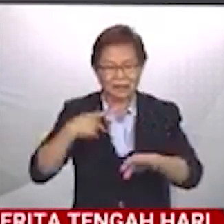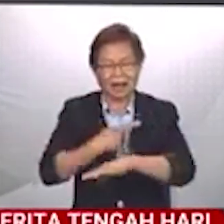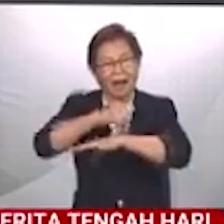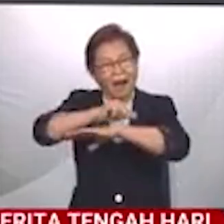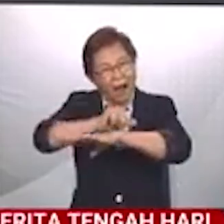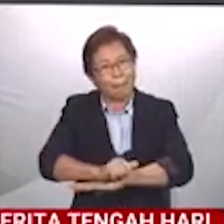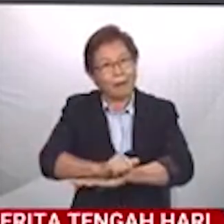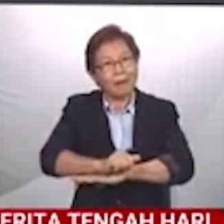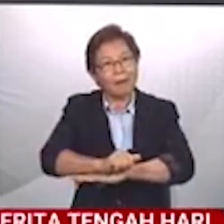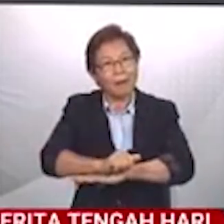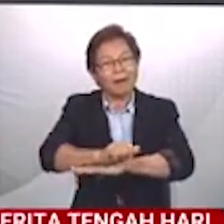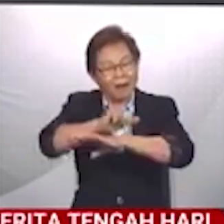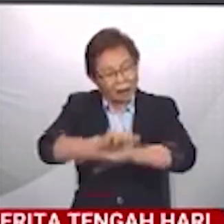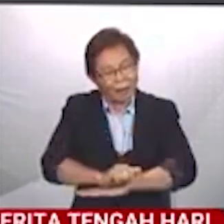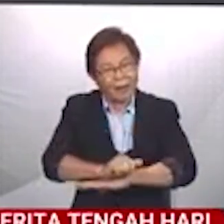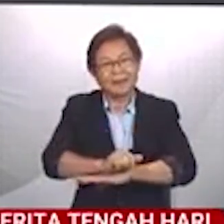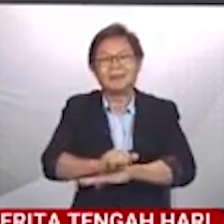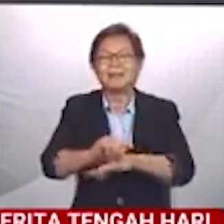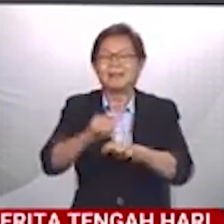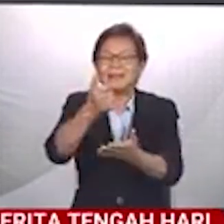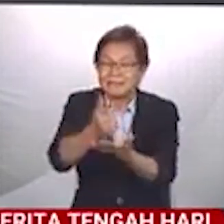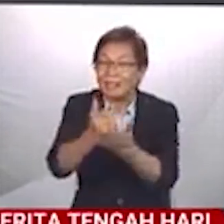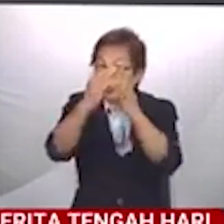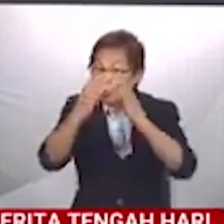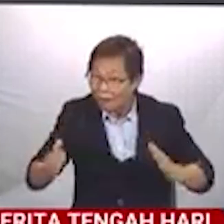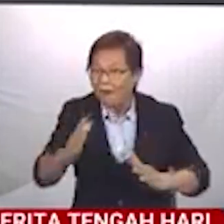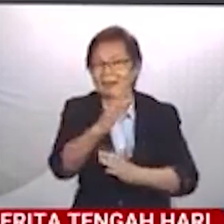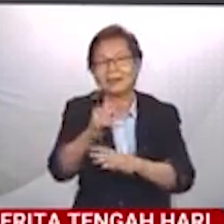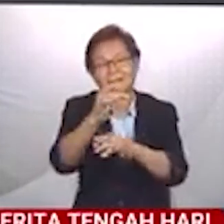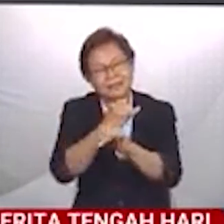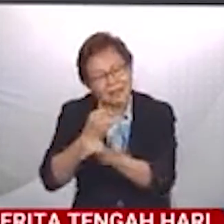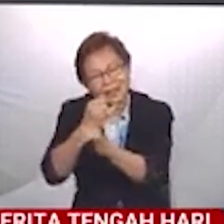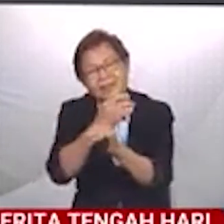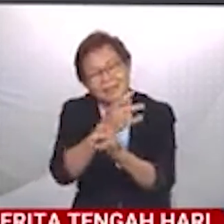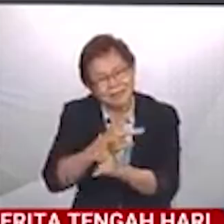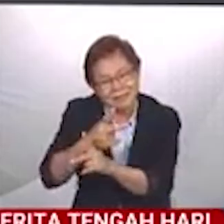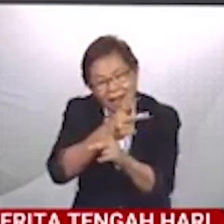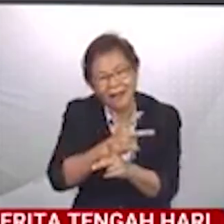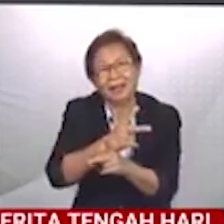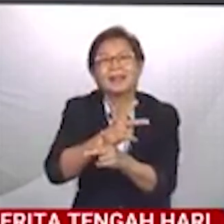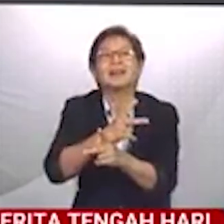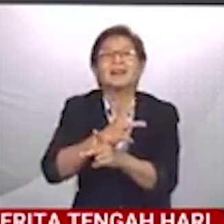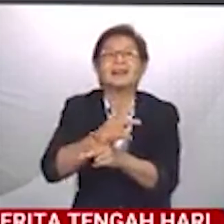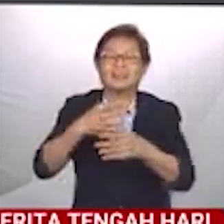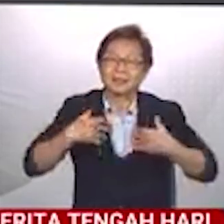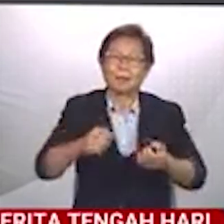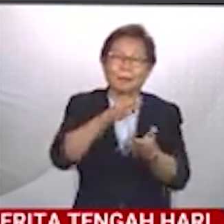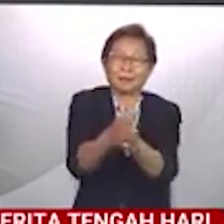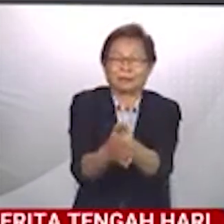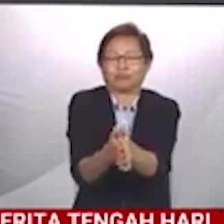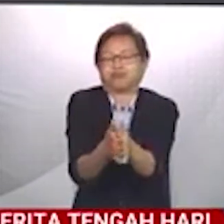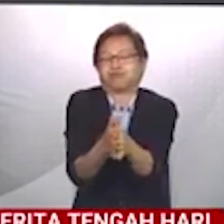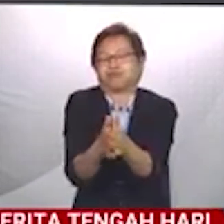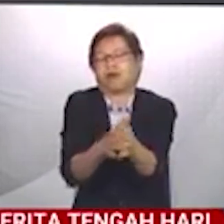amalkan amalan sebegini di samping kita menjaga kesihatan, membersihkan tangan dan sebagainya sepanjang